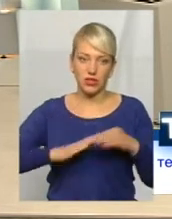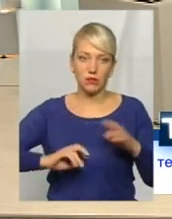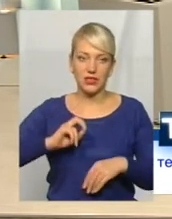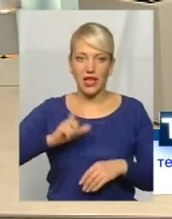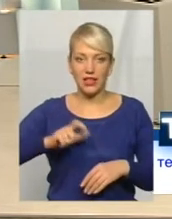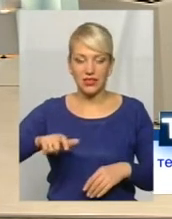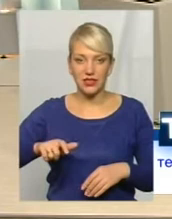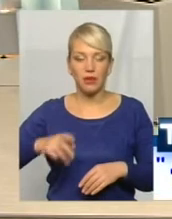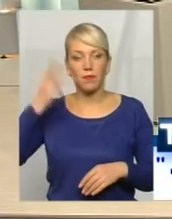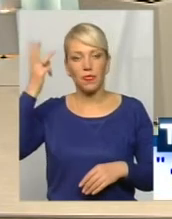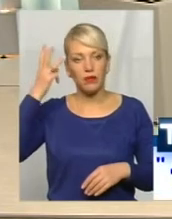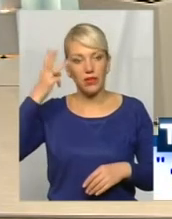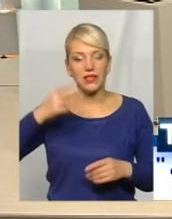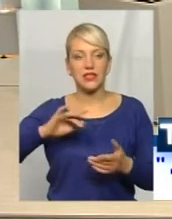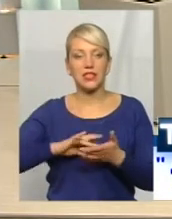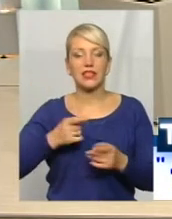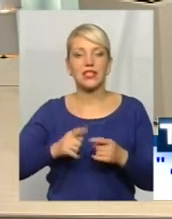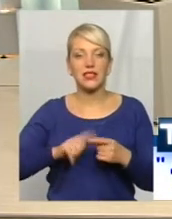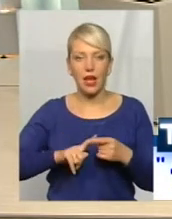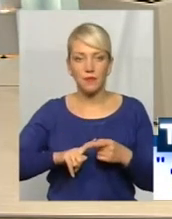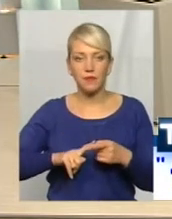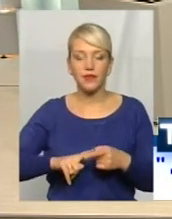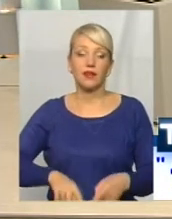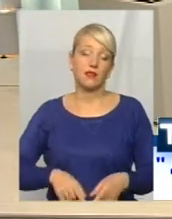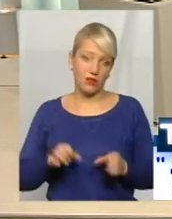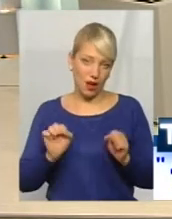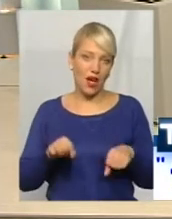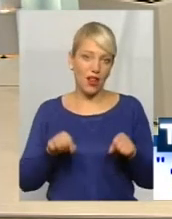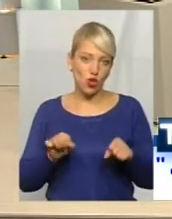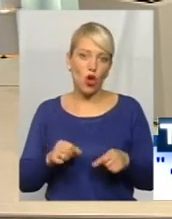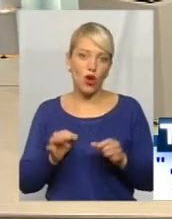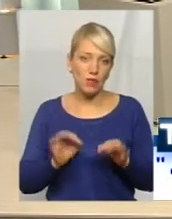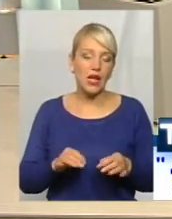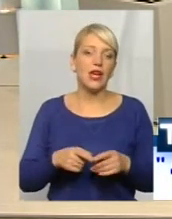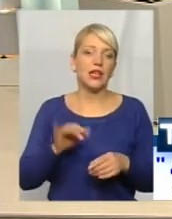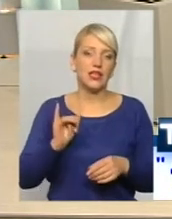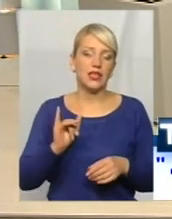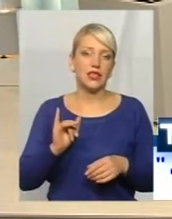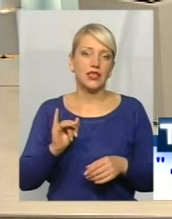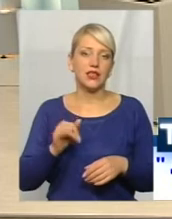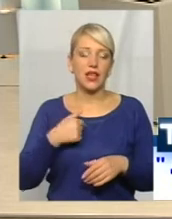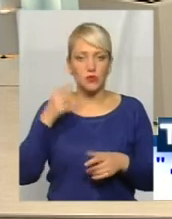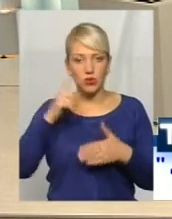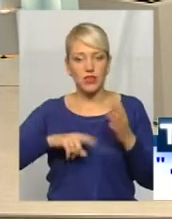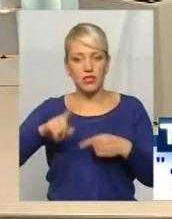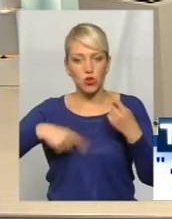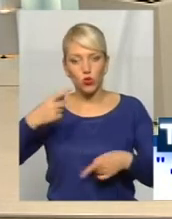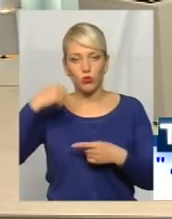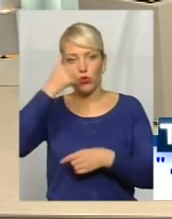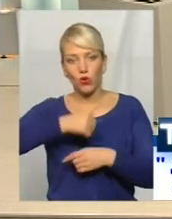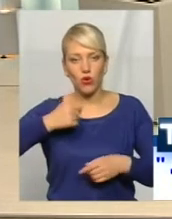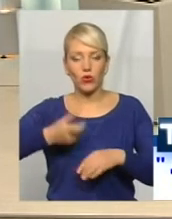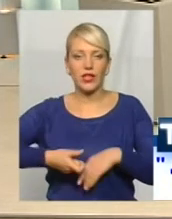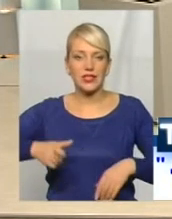спеціалісти Хмельницького інфоцентру, що це, в принципі, реально. Я сподіваюся, що вже з наступного року на